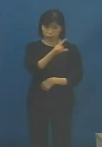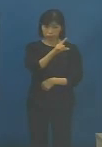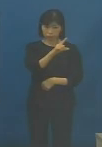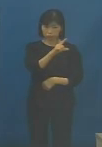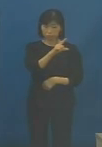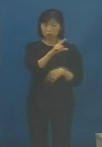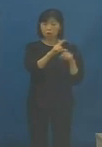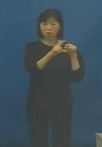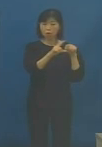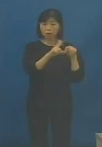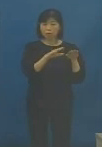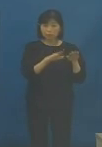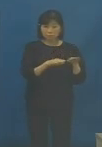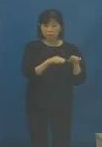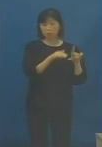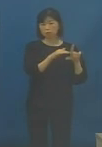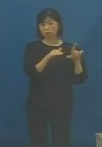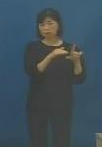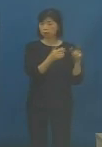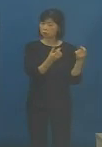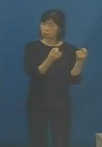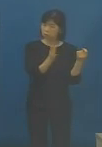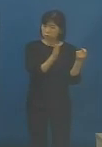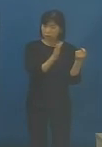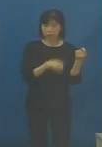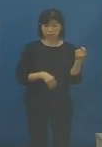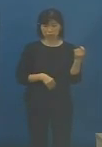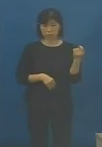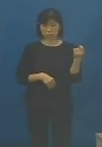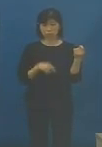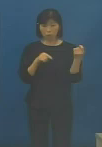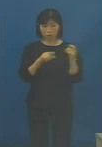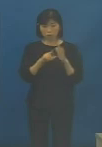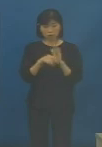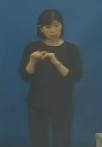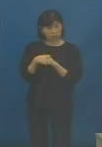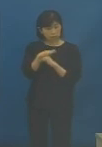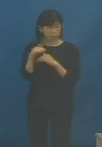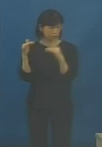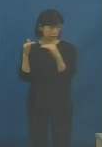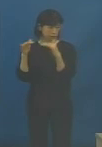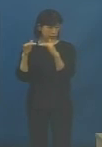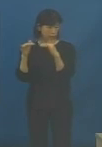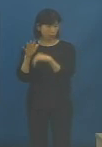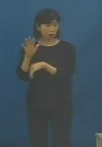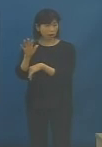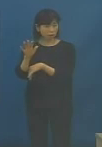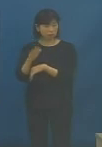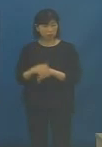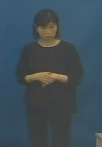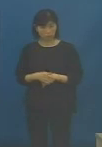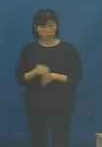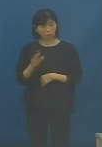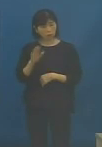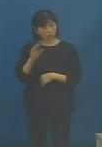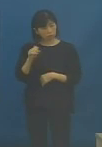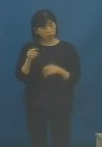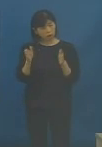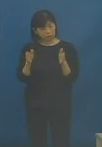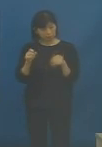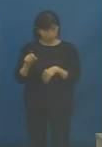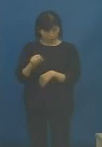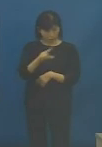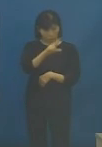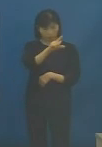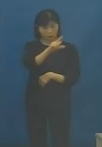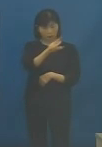ベルと実は一緒なんですよ。でこの頃実は皆さん議論していて、この頃から随分こうすり上がっていったわけです。で学